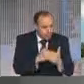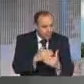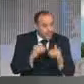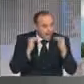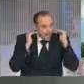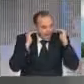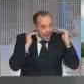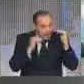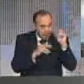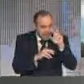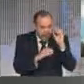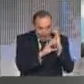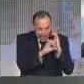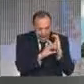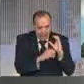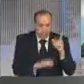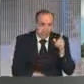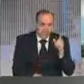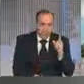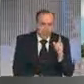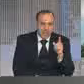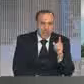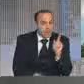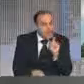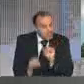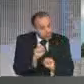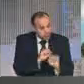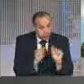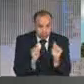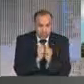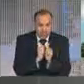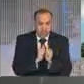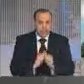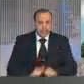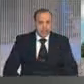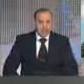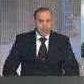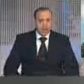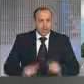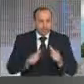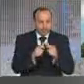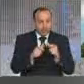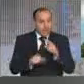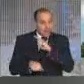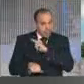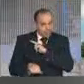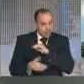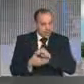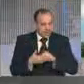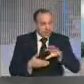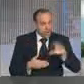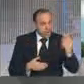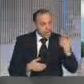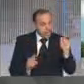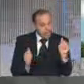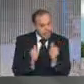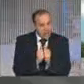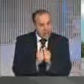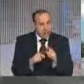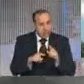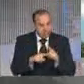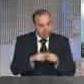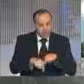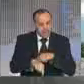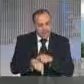يكون في اطار تنسيق تام وهما الشركه بيدها وال الاداره الجهويه للنقل مع البلديه في